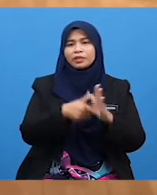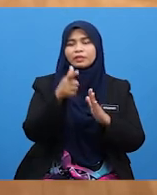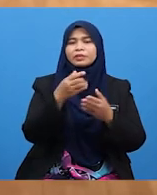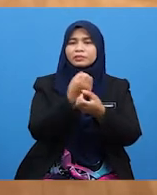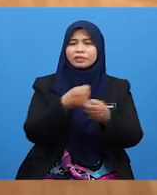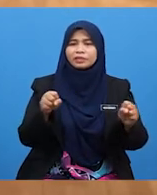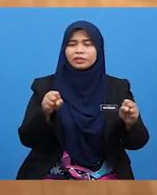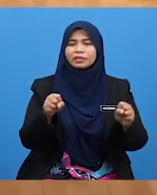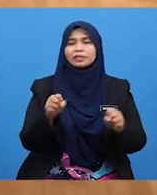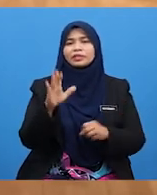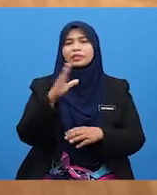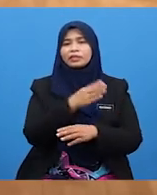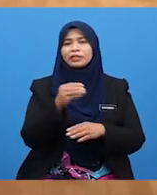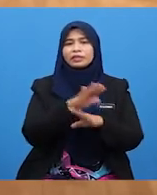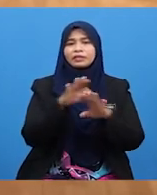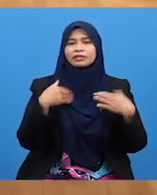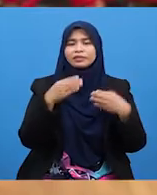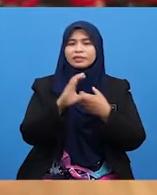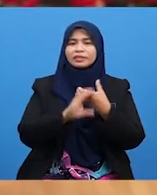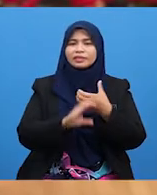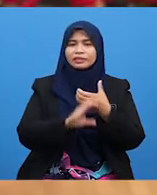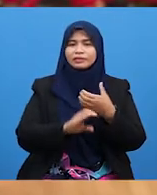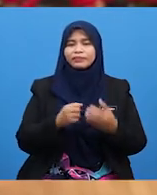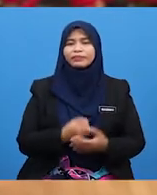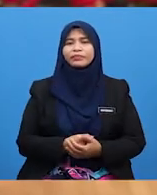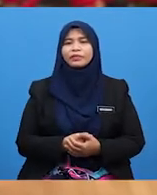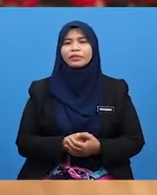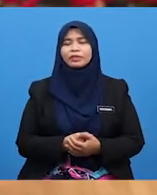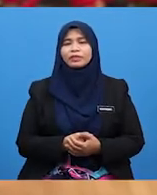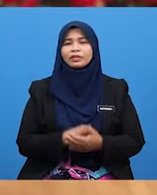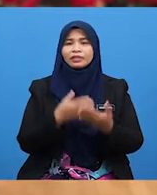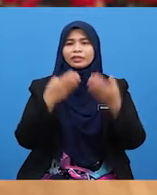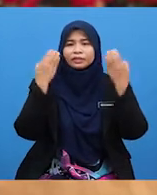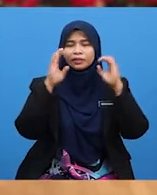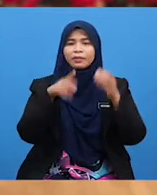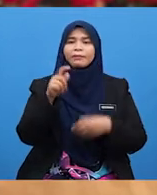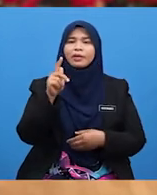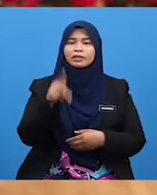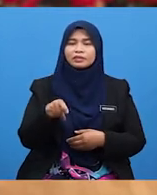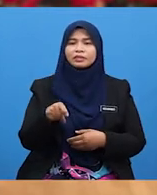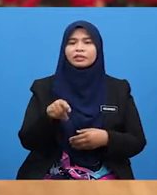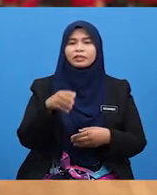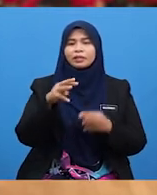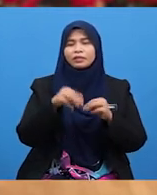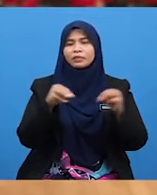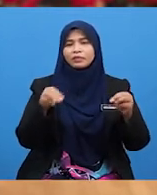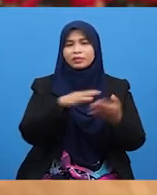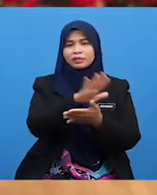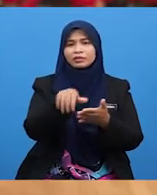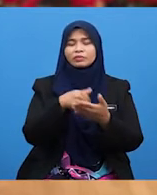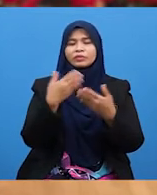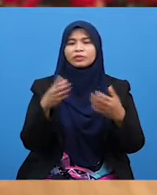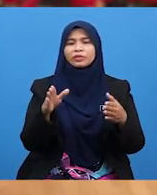dan tiada kecederaan akan berlaku. Baik, cikgu pasti murid-murid semua mesti dah bersedia untuk